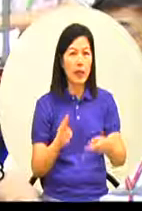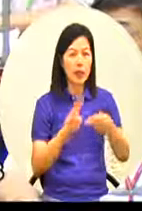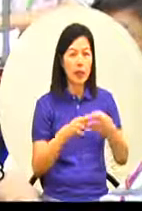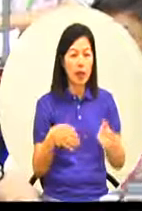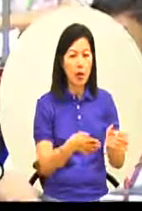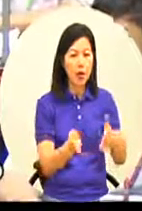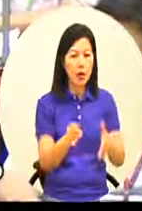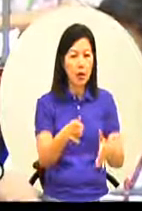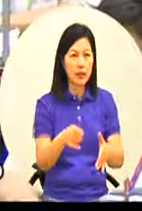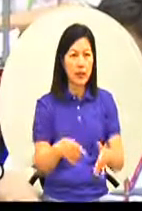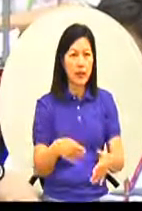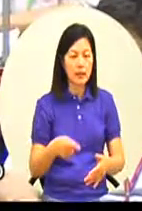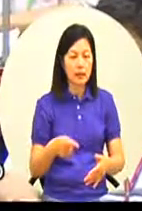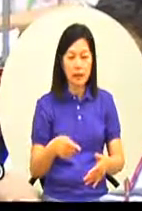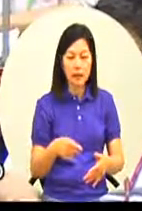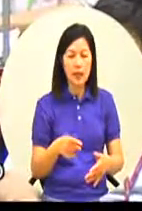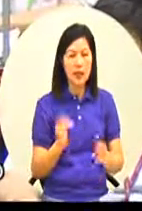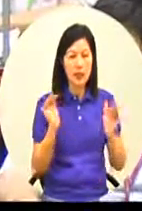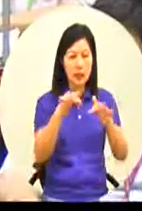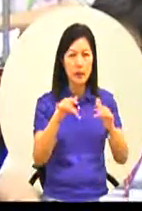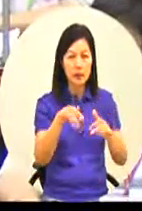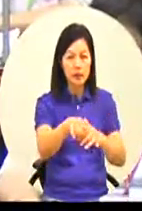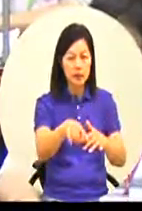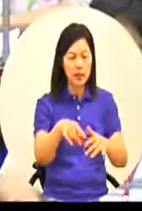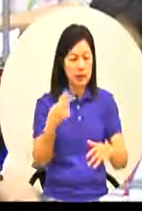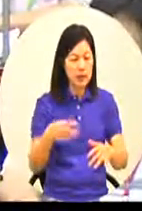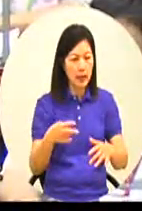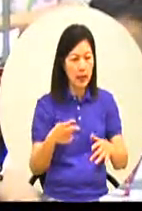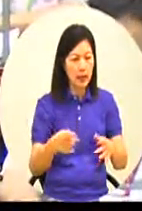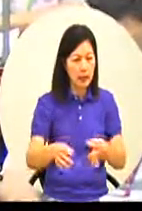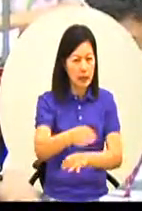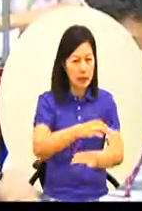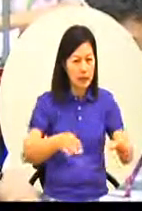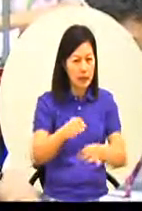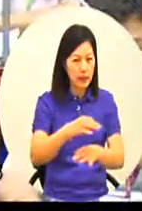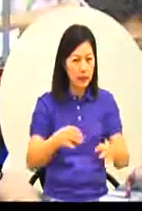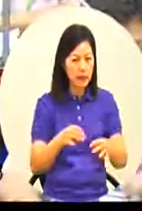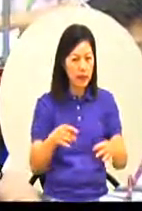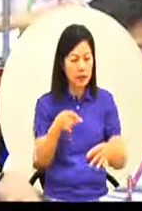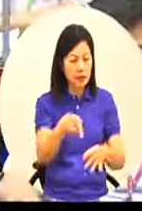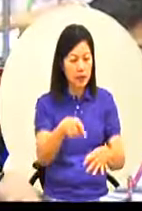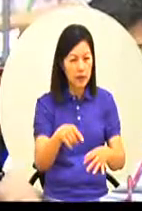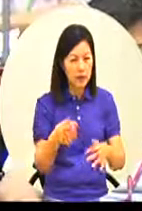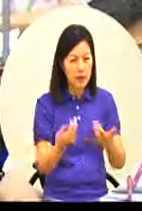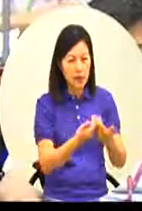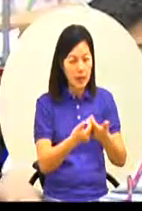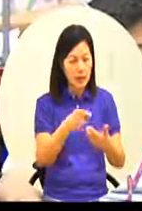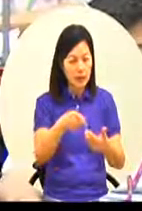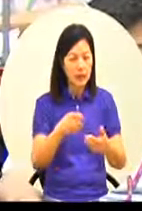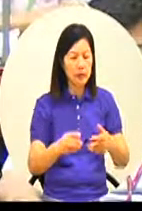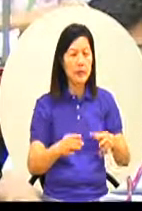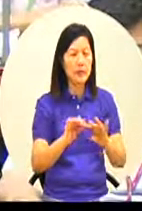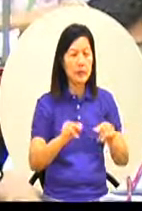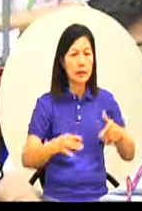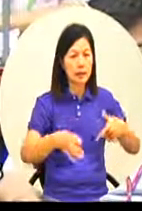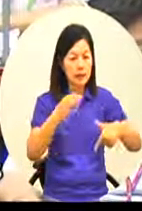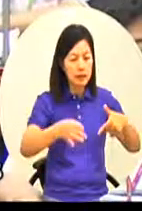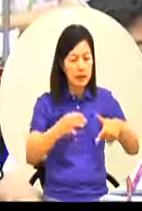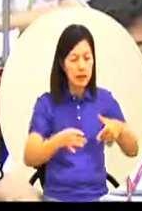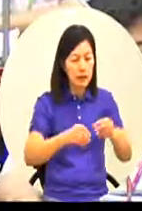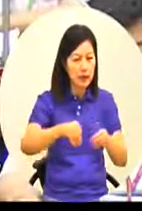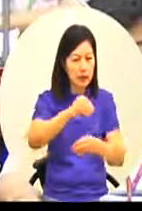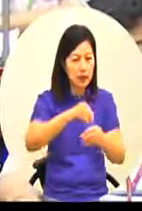交易热络的一些地区啊，虽然没有从化，但是它交易非常热络的，这个都是这一次地价调整的一个重点地